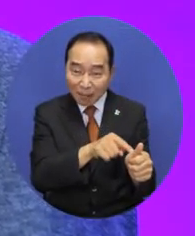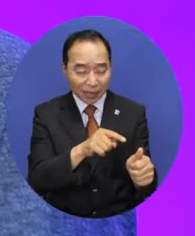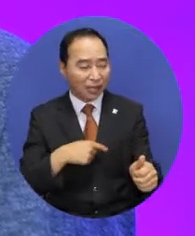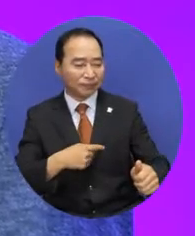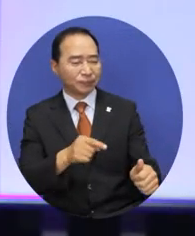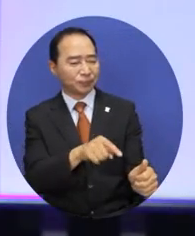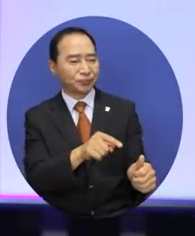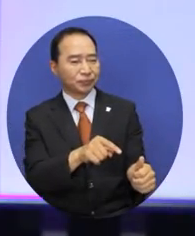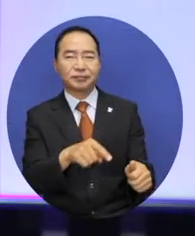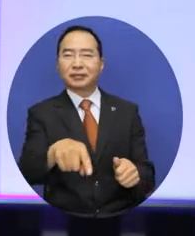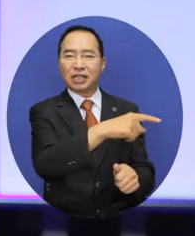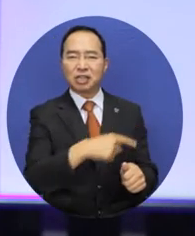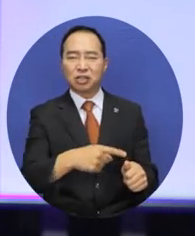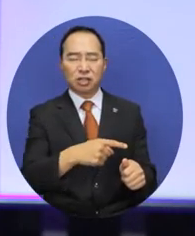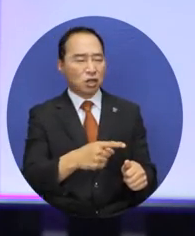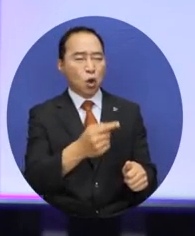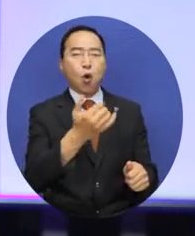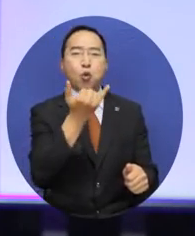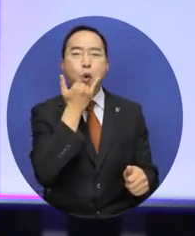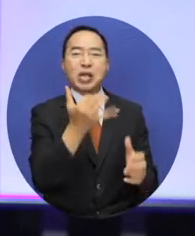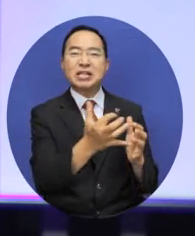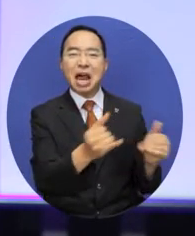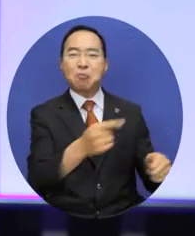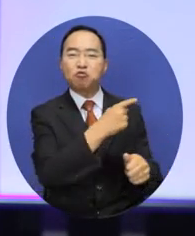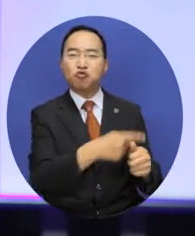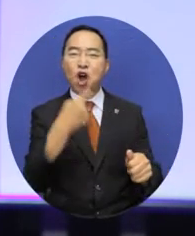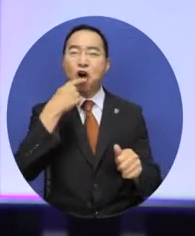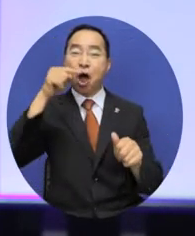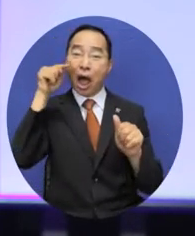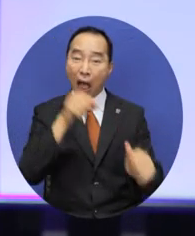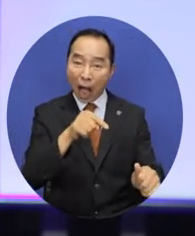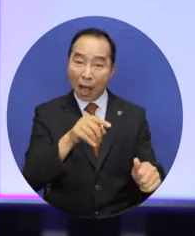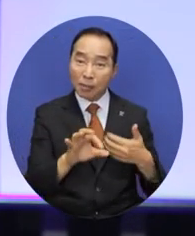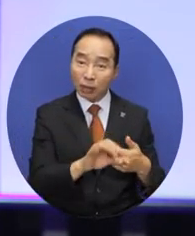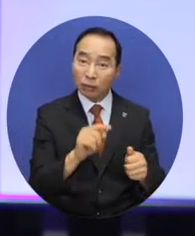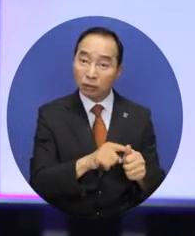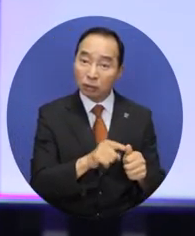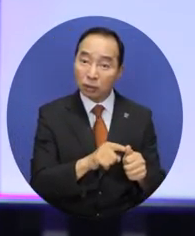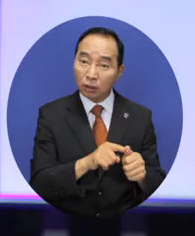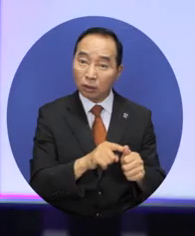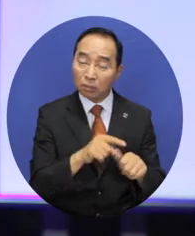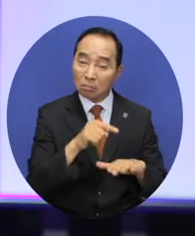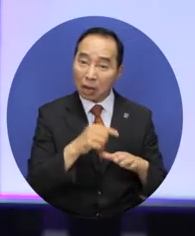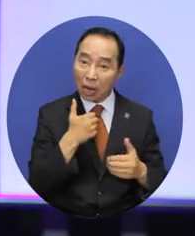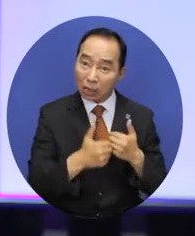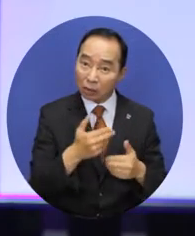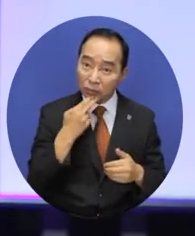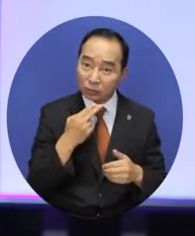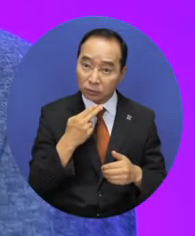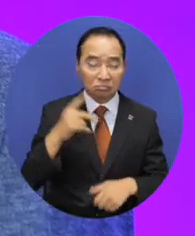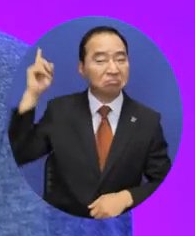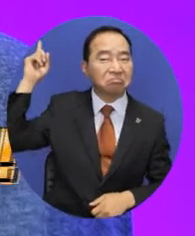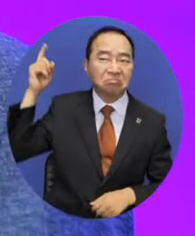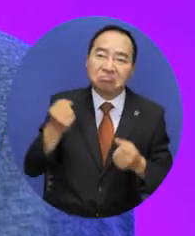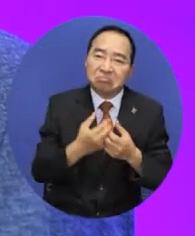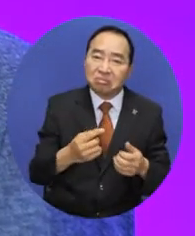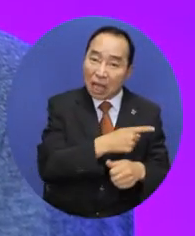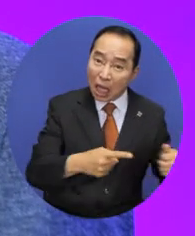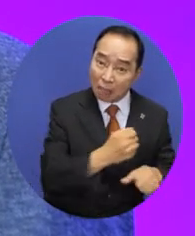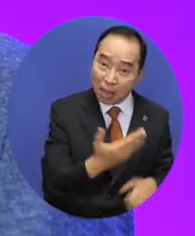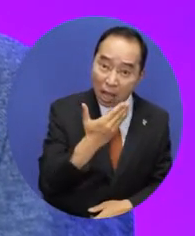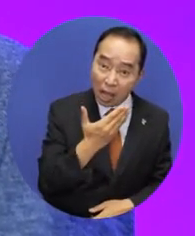하더라도 아이히만이 과연 아무런 갈등이 없이 학살을 했을까? 아니라고